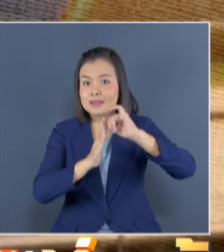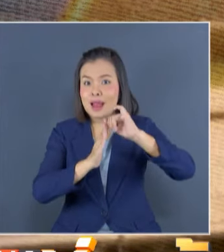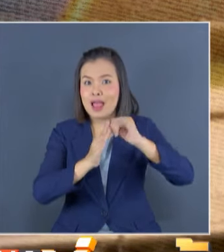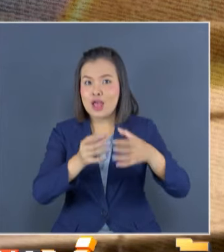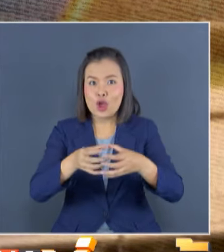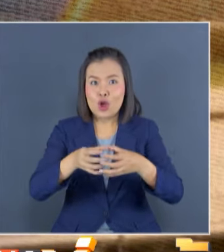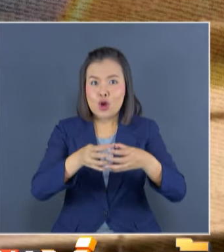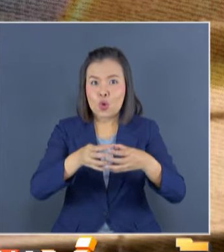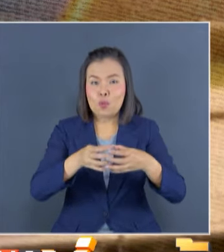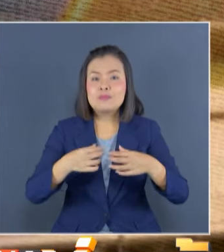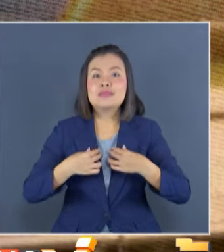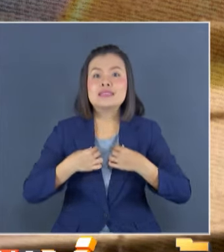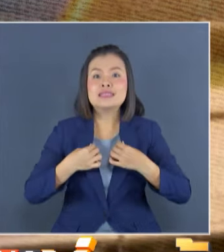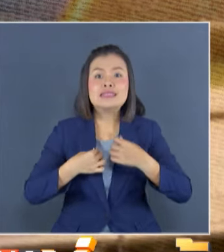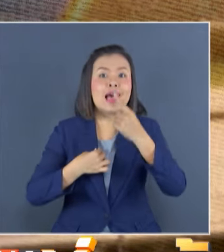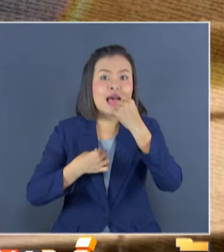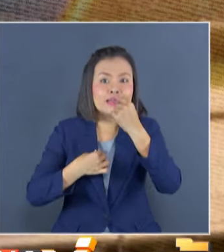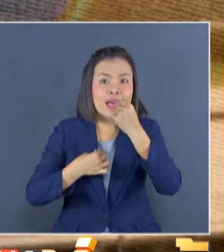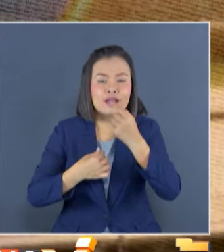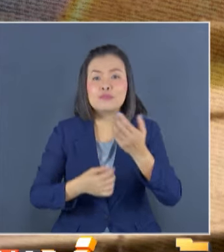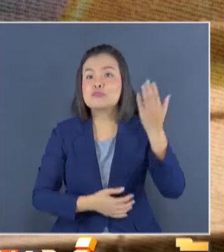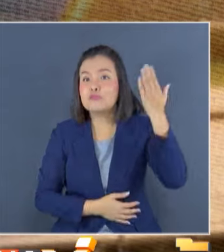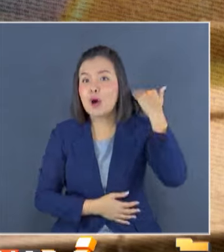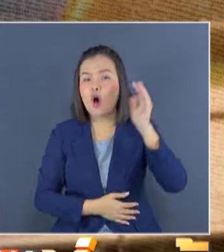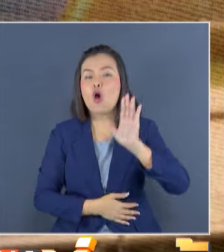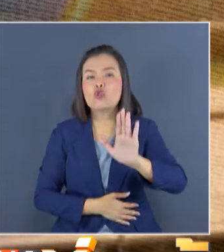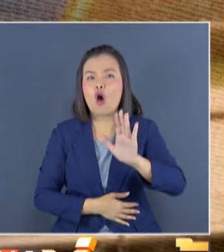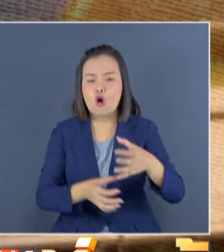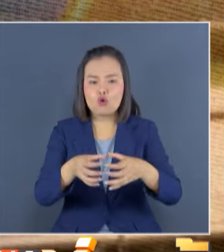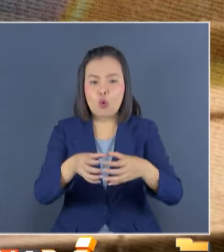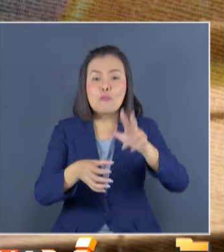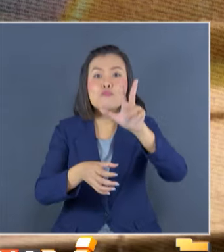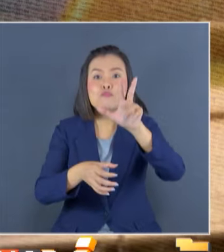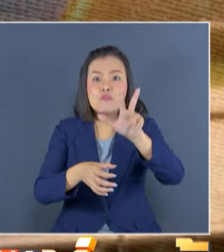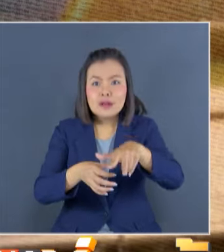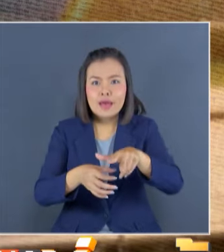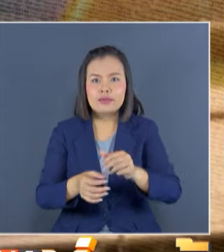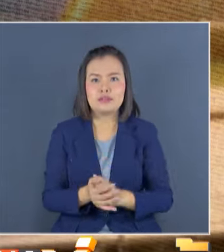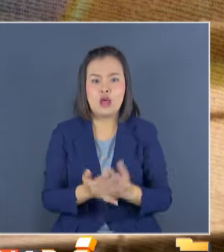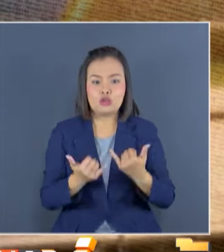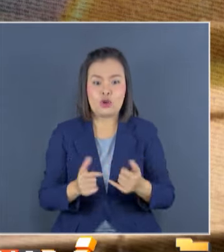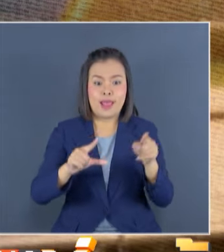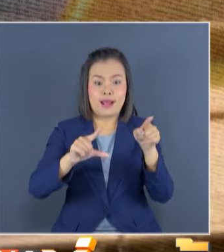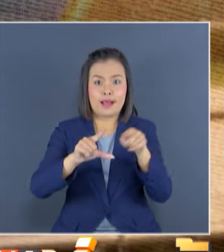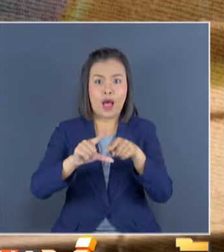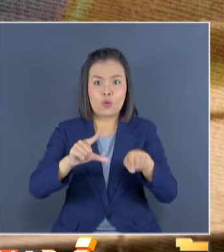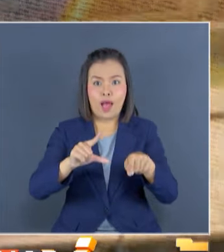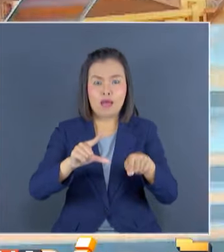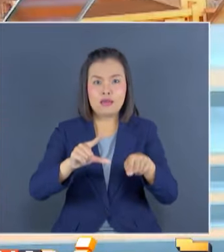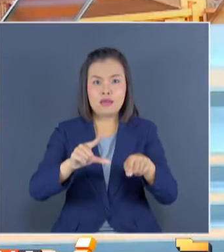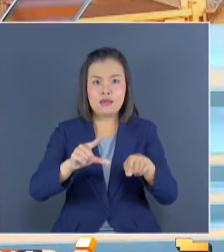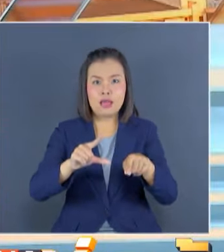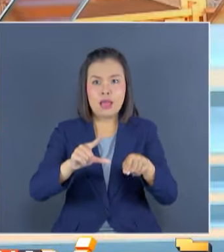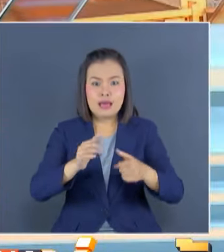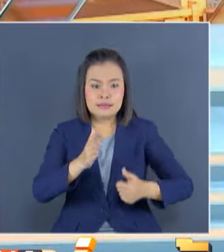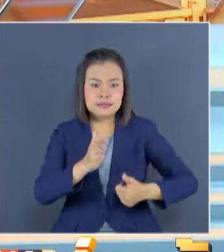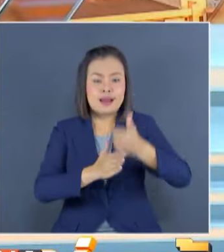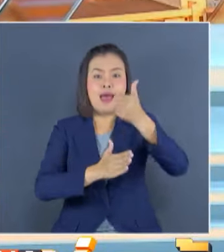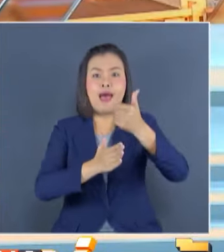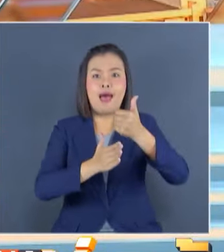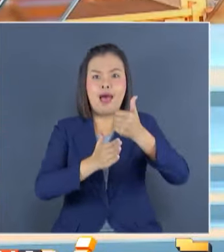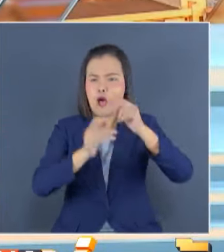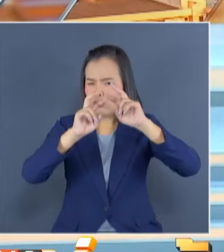งเสื้อแดงเราพูดกันไม่อ้อมค้อมนะฮ ะ เดิมมันเคยเป็นของพรรคเพื่อไทยหมดแต่ตอนนี้พรรคก้าวไกล ตีแตกแล้วนะคะบางเขตนะ